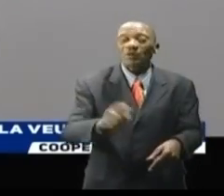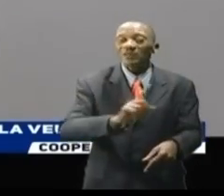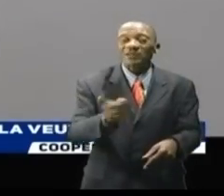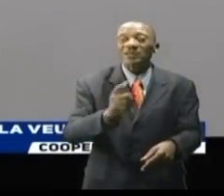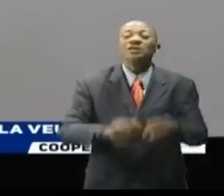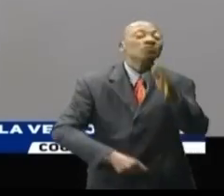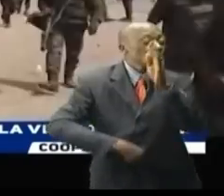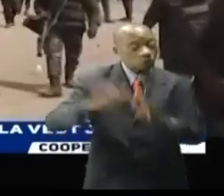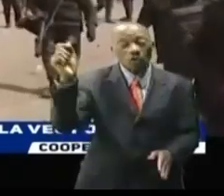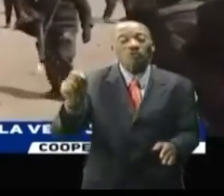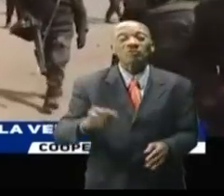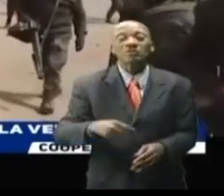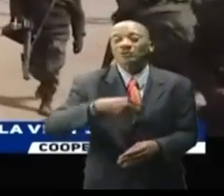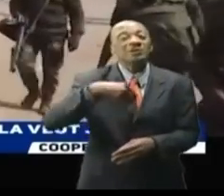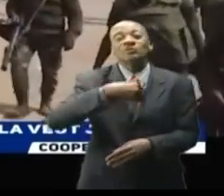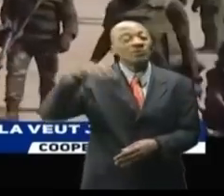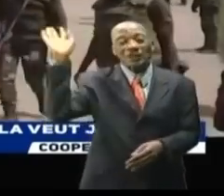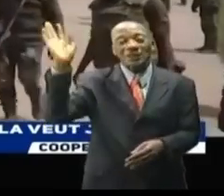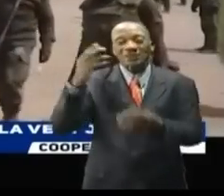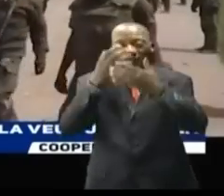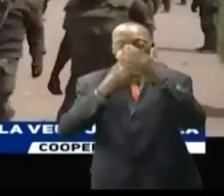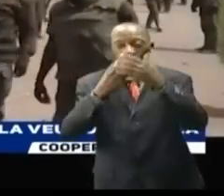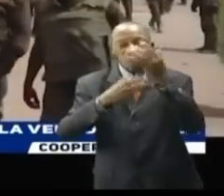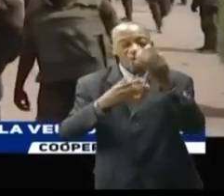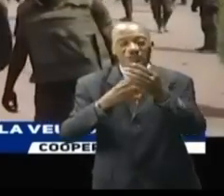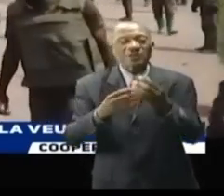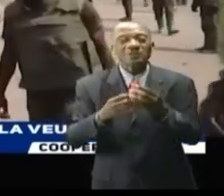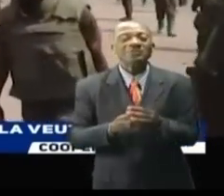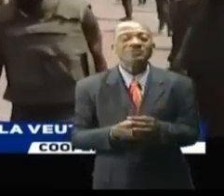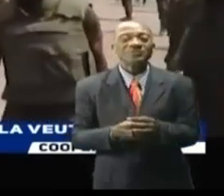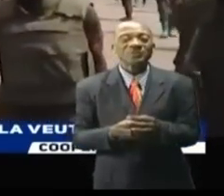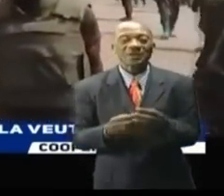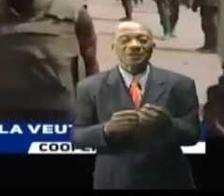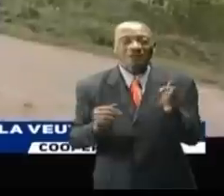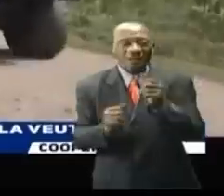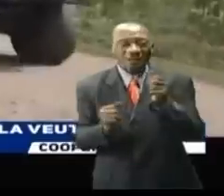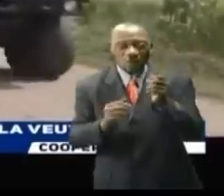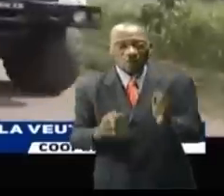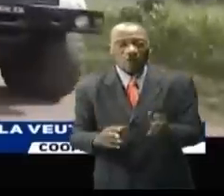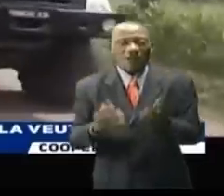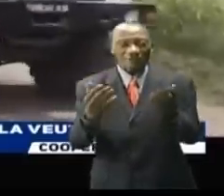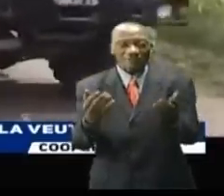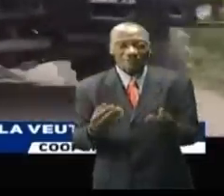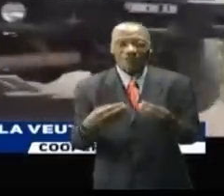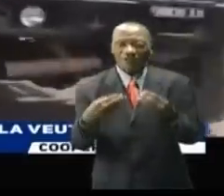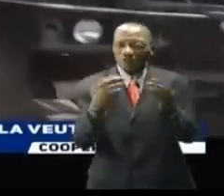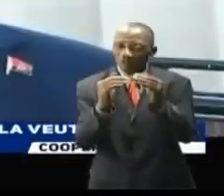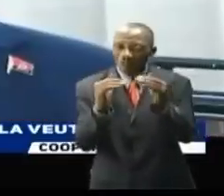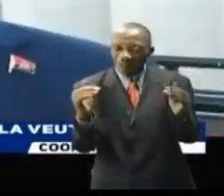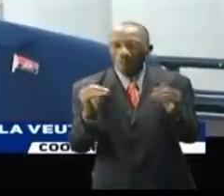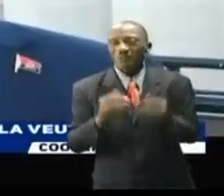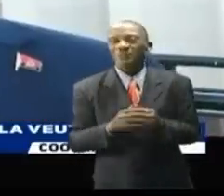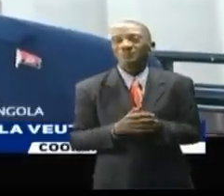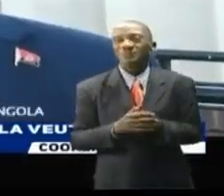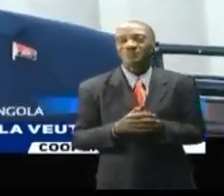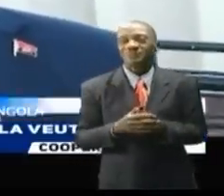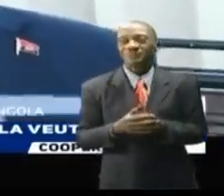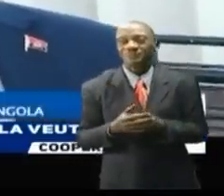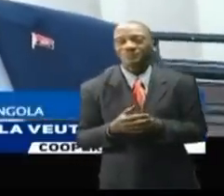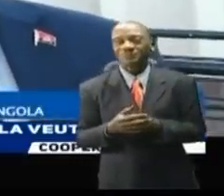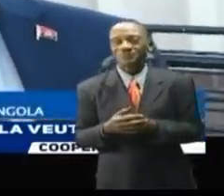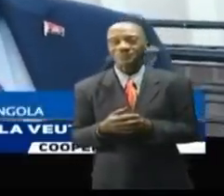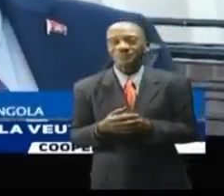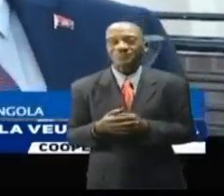poste à Kinshasa. Et face à ces regains de tension, l'Angola veut apaiser l'ambiance. Le médiateur, en fait, est censé